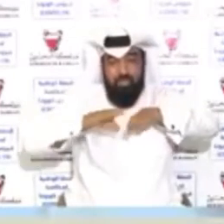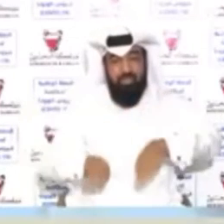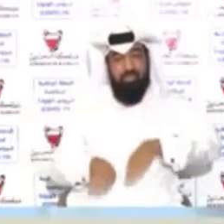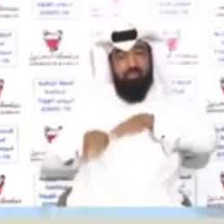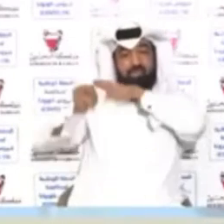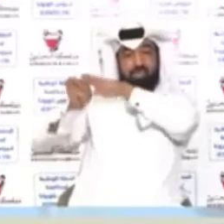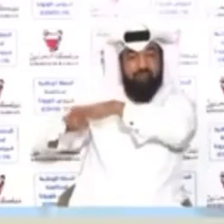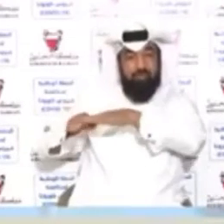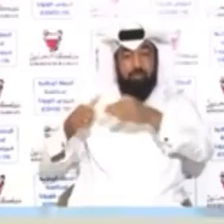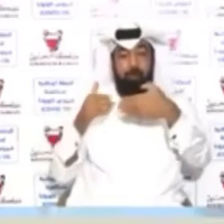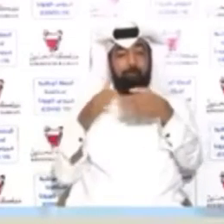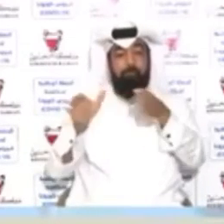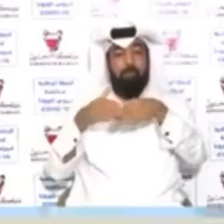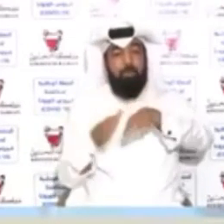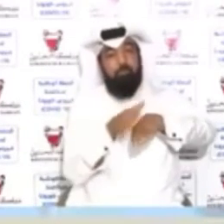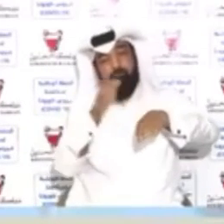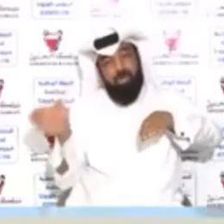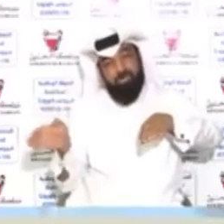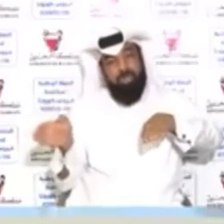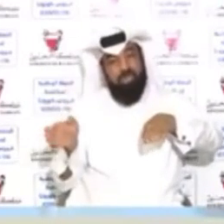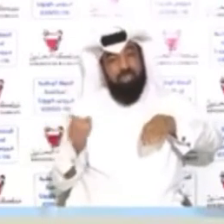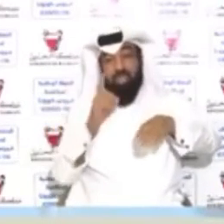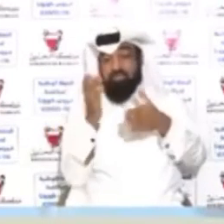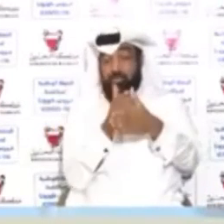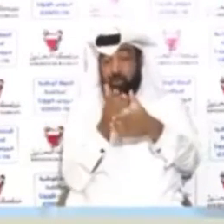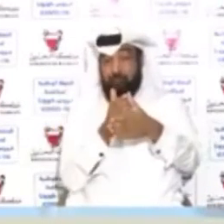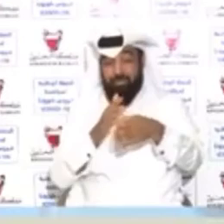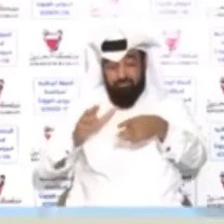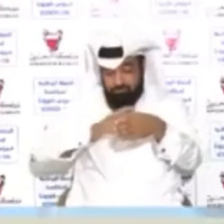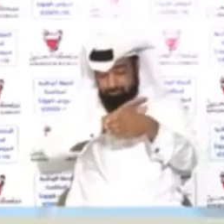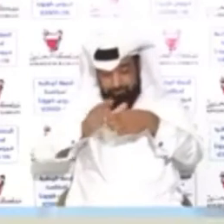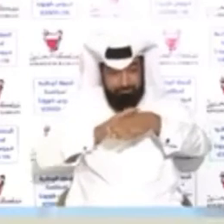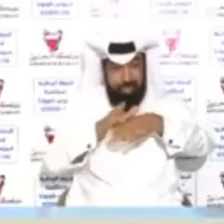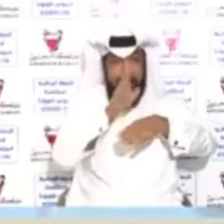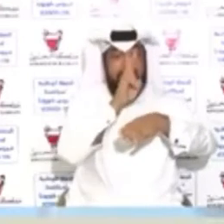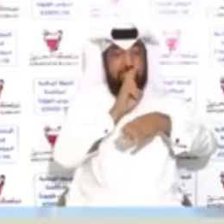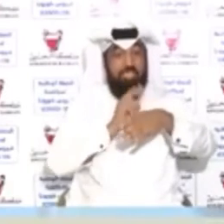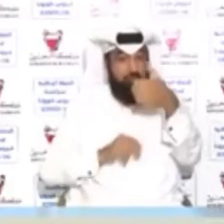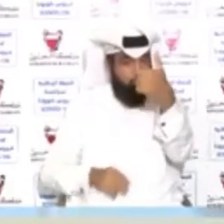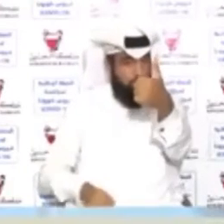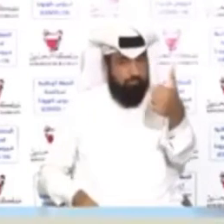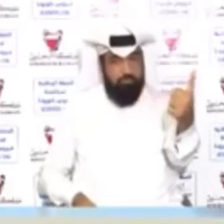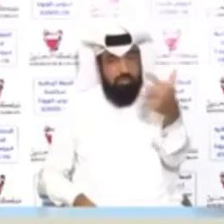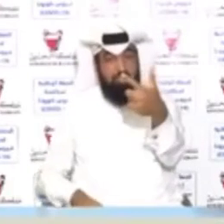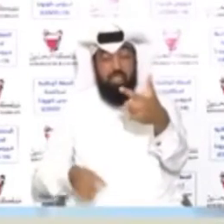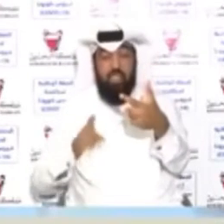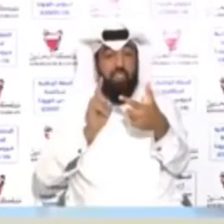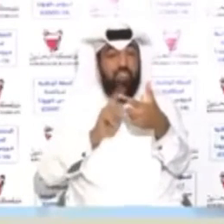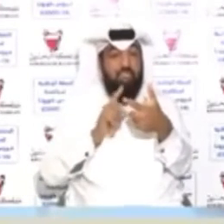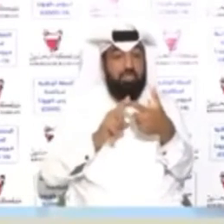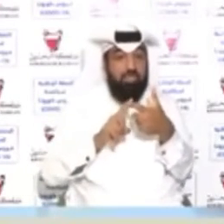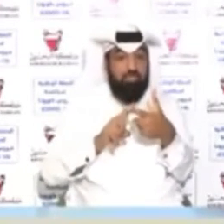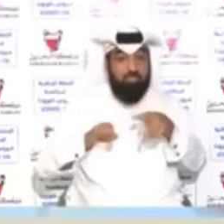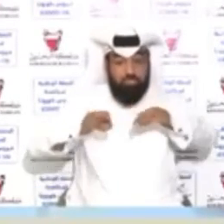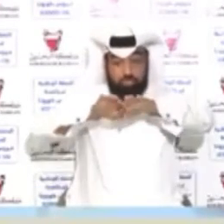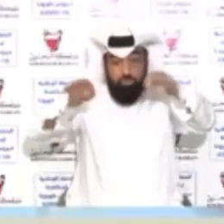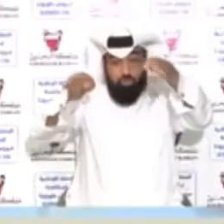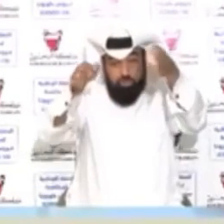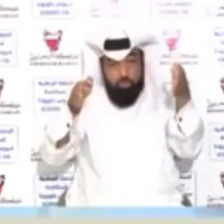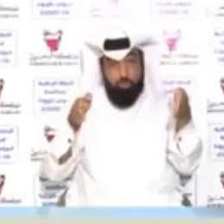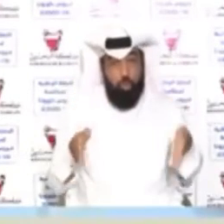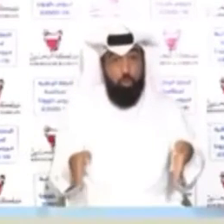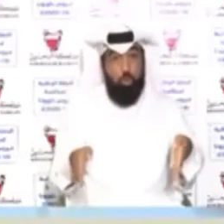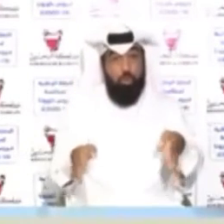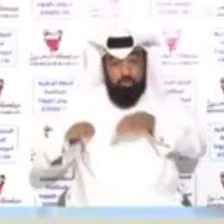ضرورة التنظيف والتعقيم. اثنين، وفر مكان خاص إن أمكن، مثلا صندوق تضع فيه